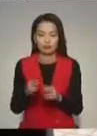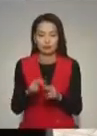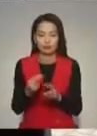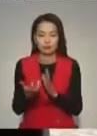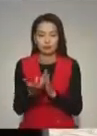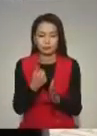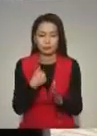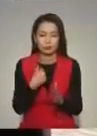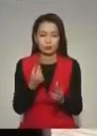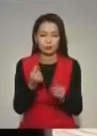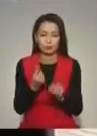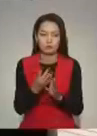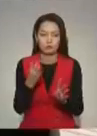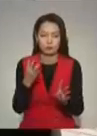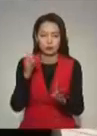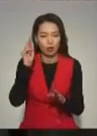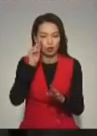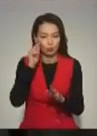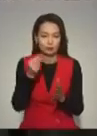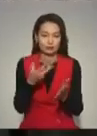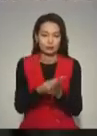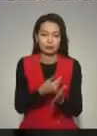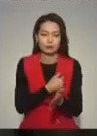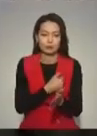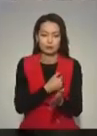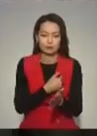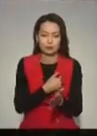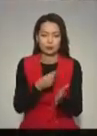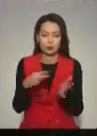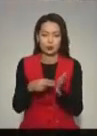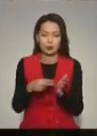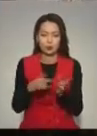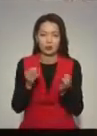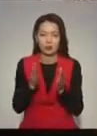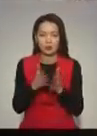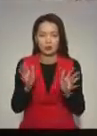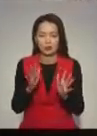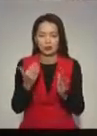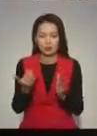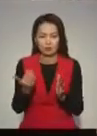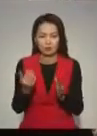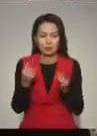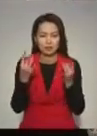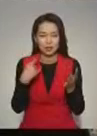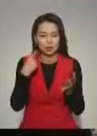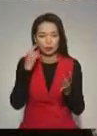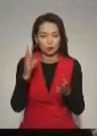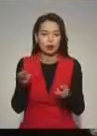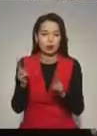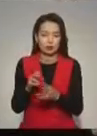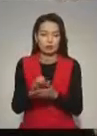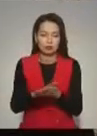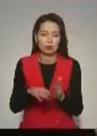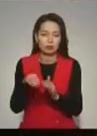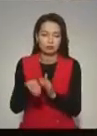направлю в первую очередь на обучение мне там сумма небольшая не буду никуда тратить просто оставлю на счету чтобы дальше накапливалась